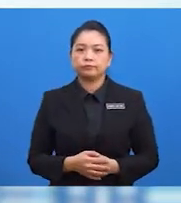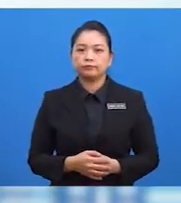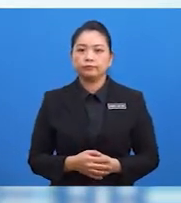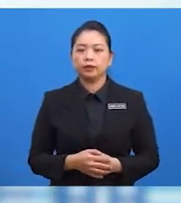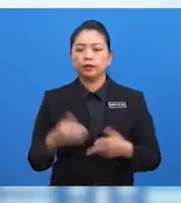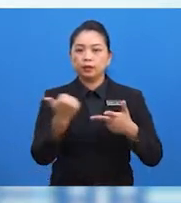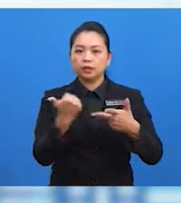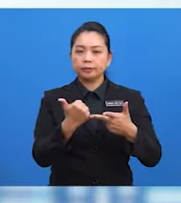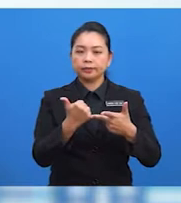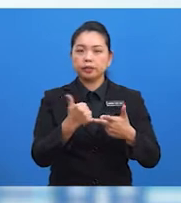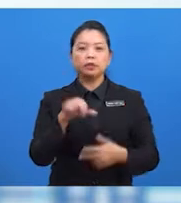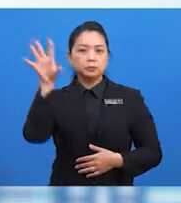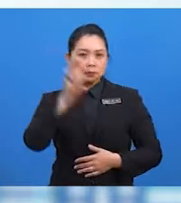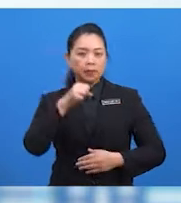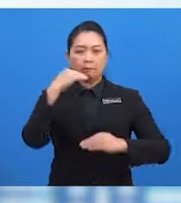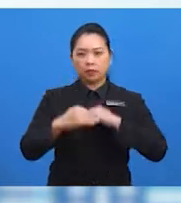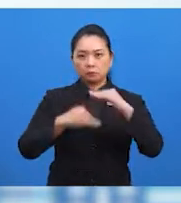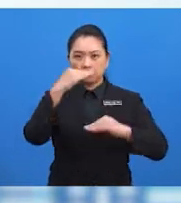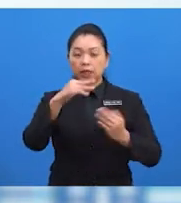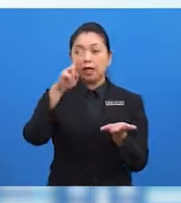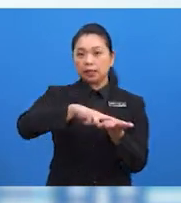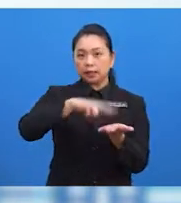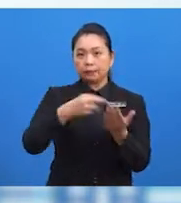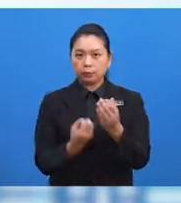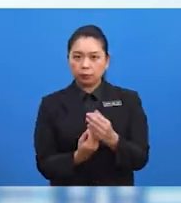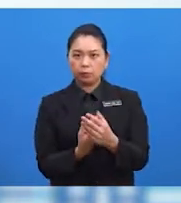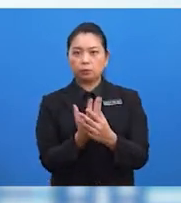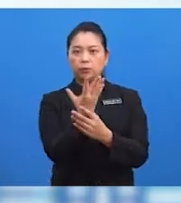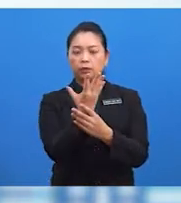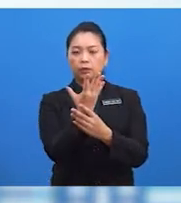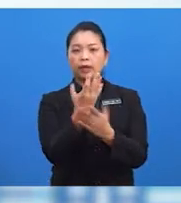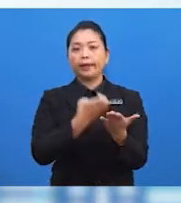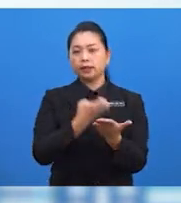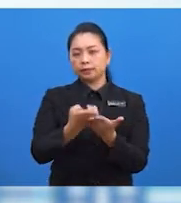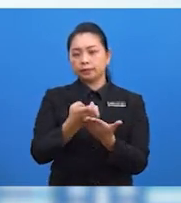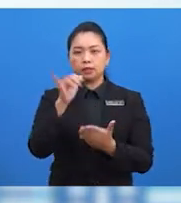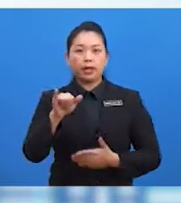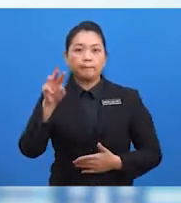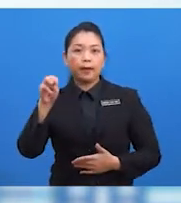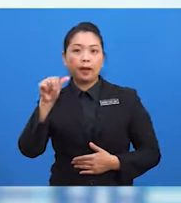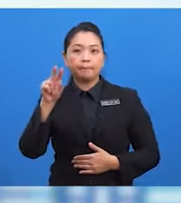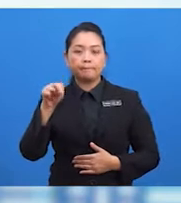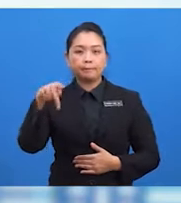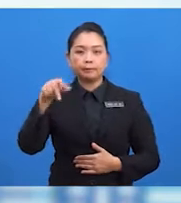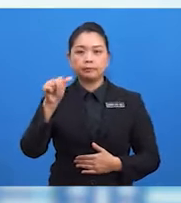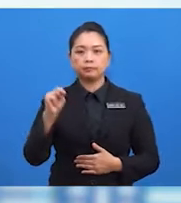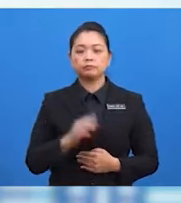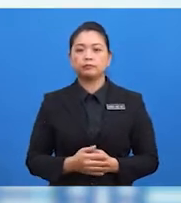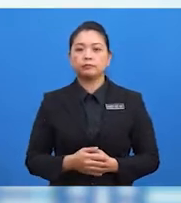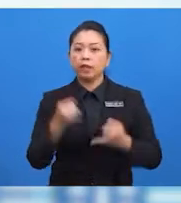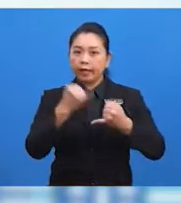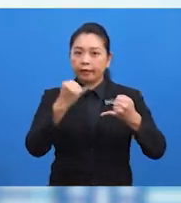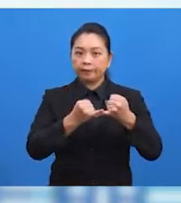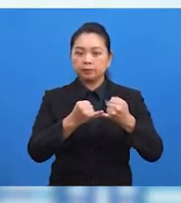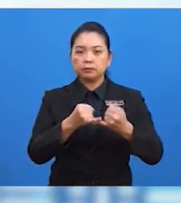Yang ketiga, bagi mencapai pembangunan dan kadar pertumbuhan ekonomi yang mampat. Dan yang akhir